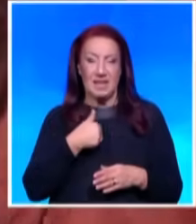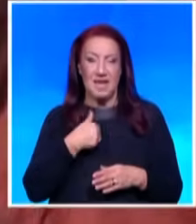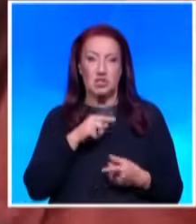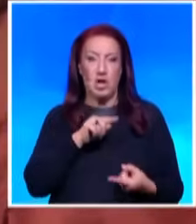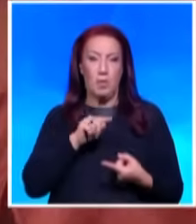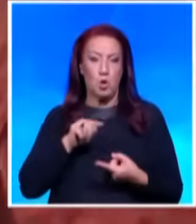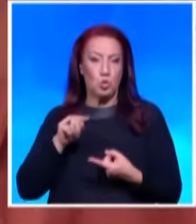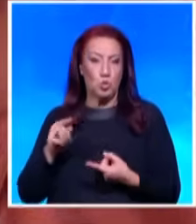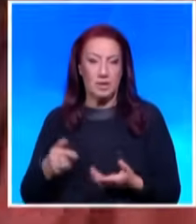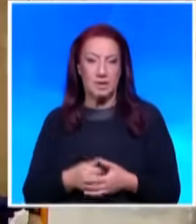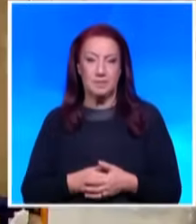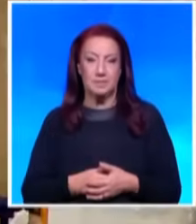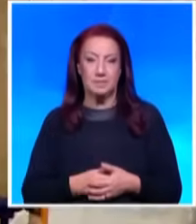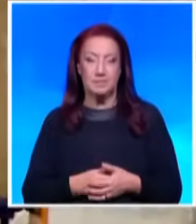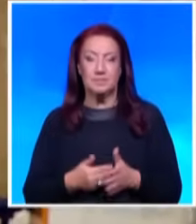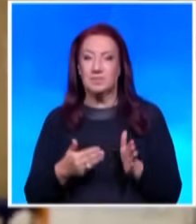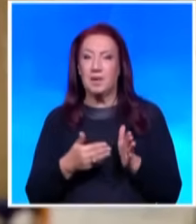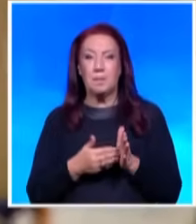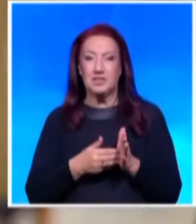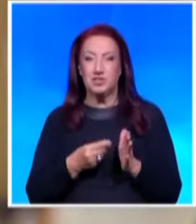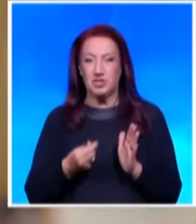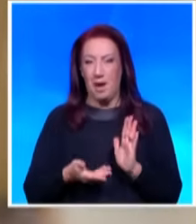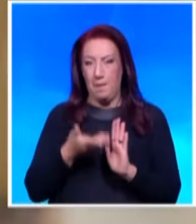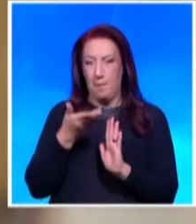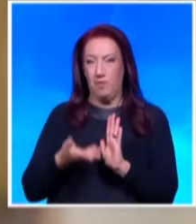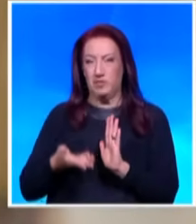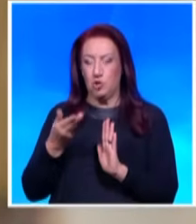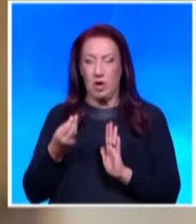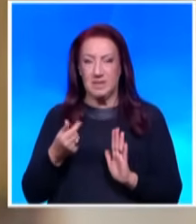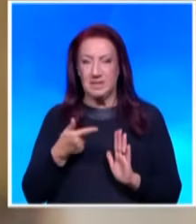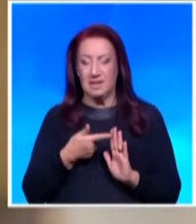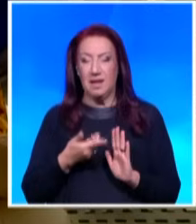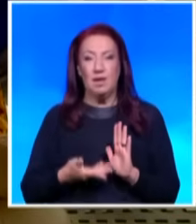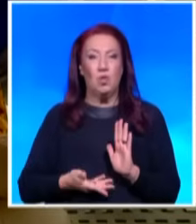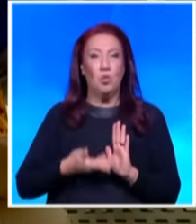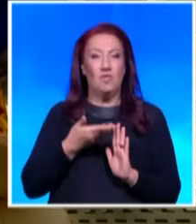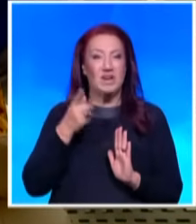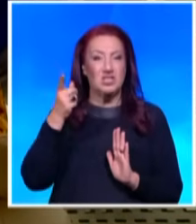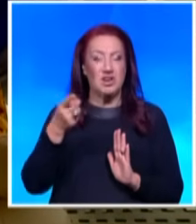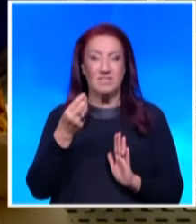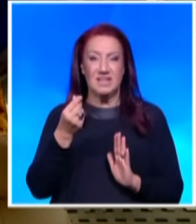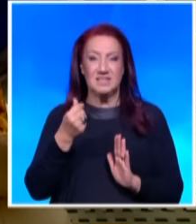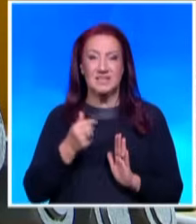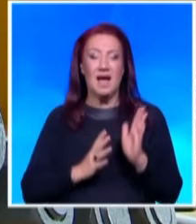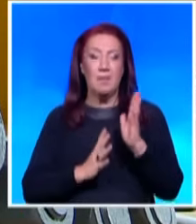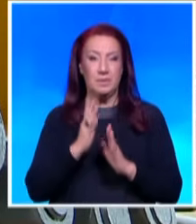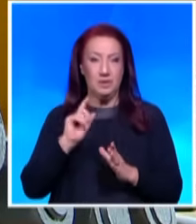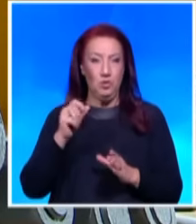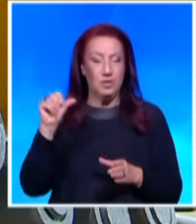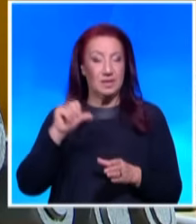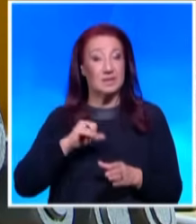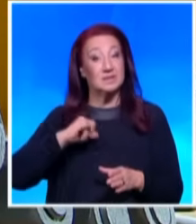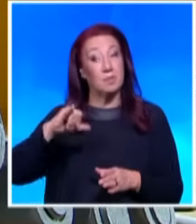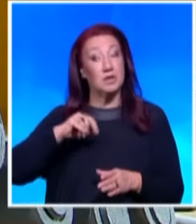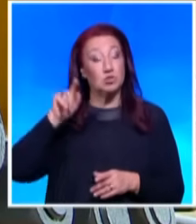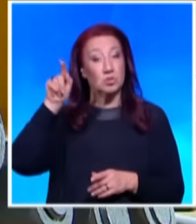продукция. Причината за по-високата цена според енергийния регулатор е увеличението на стойностите на природния газ на международната борса.